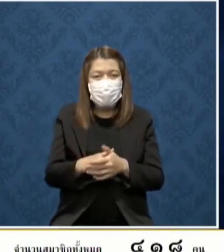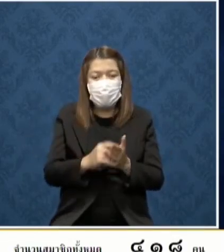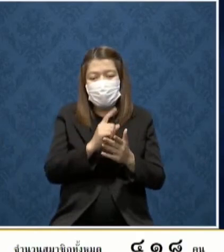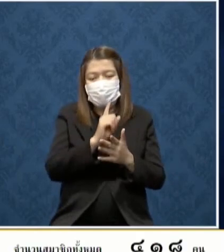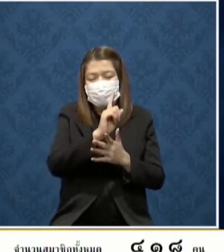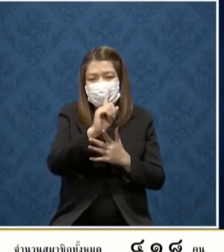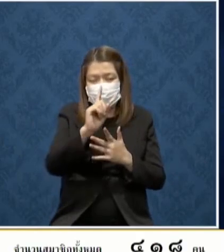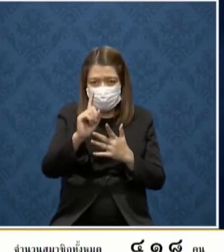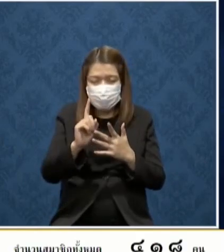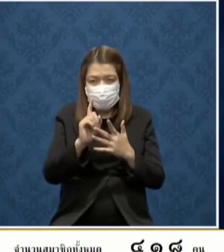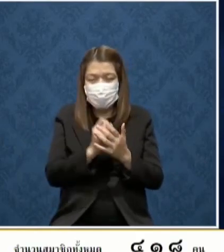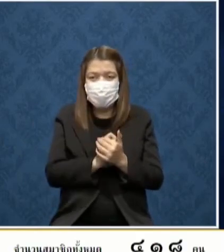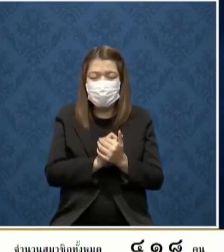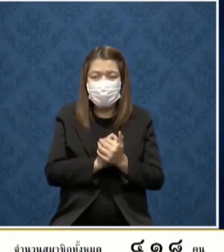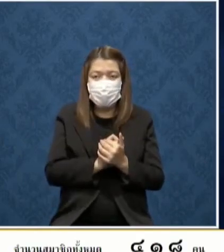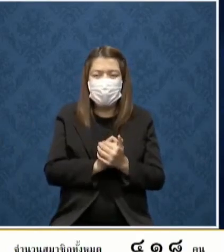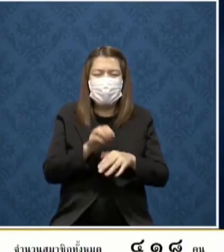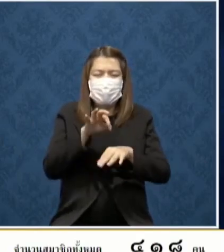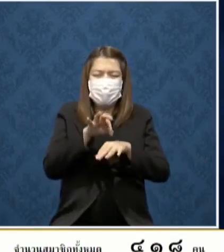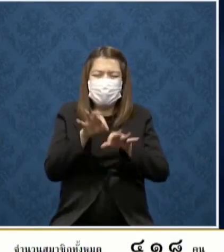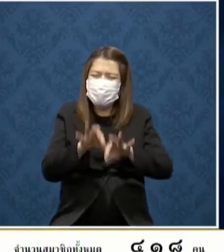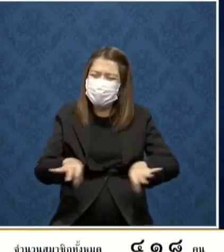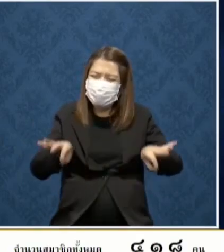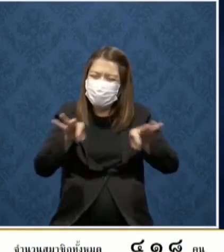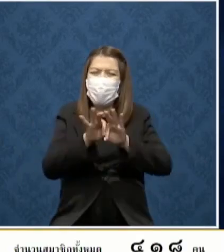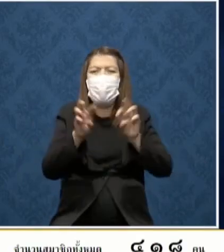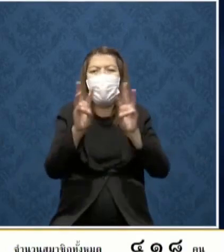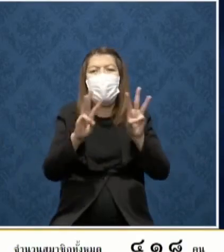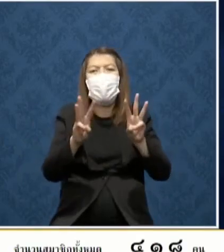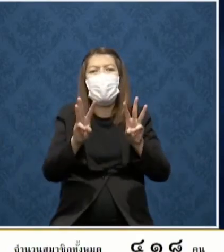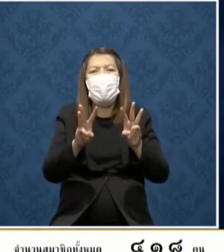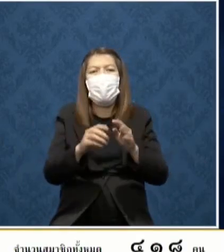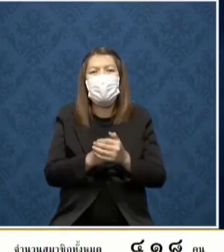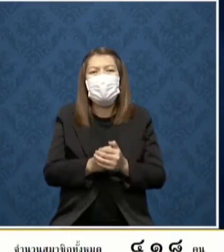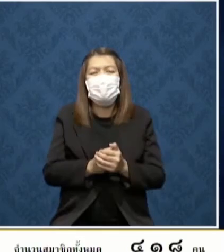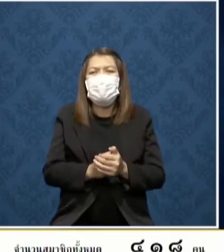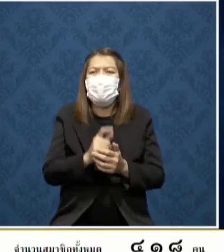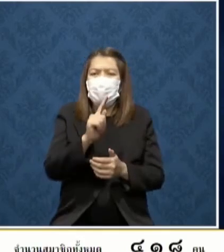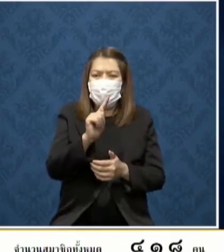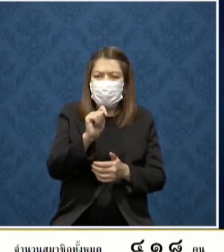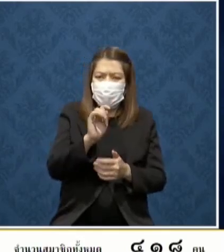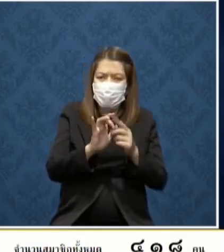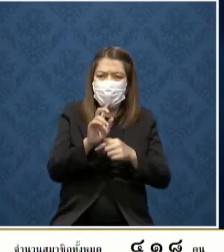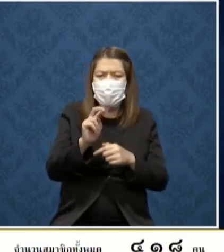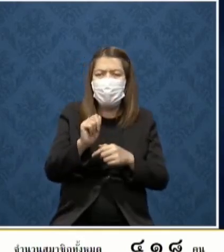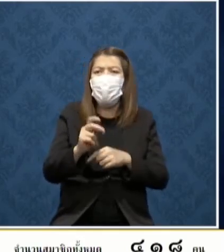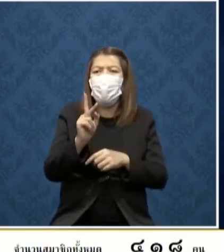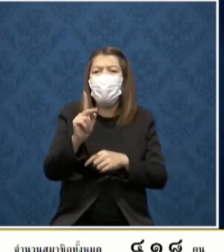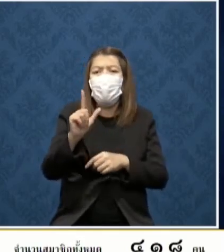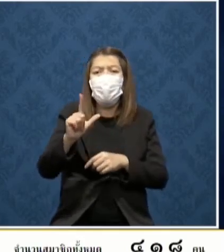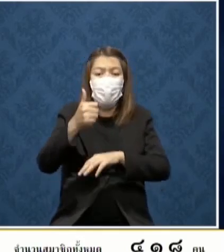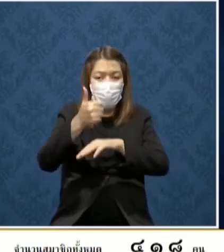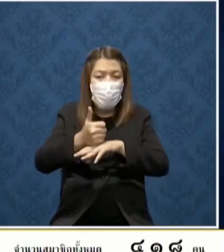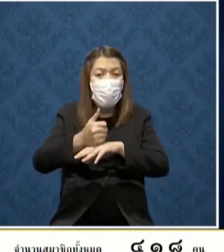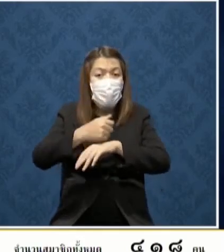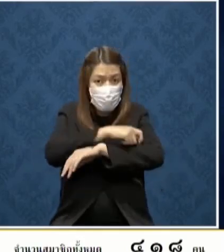ตำแหน่งสำคัญที่สุด ที่ว่างไปคือ ต้นกลครับหอหวหน้าวิสวกร